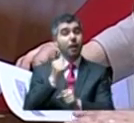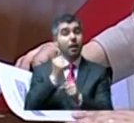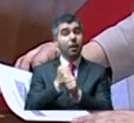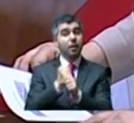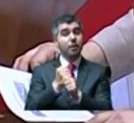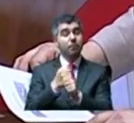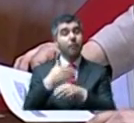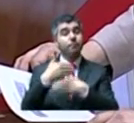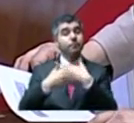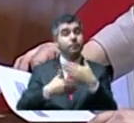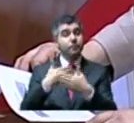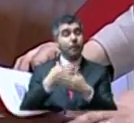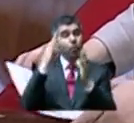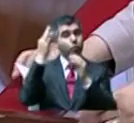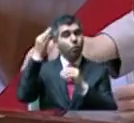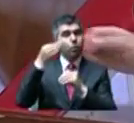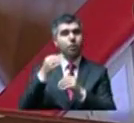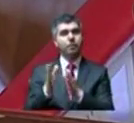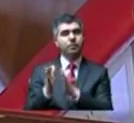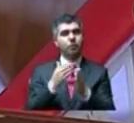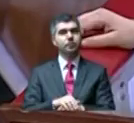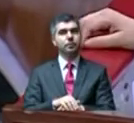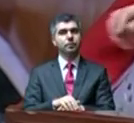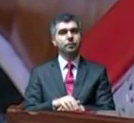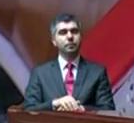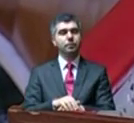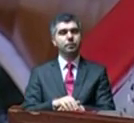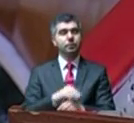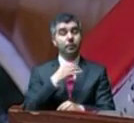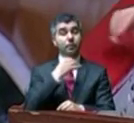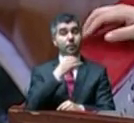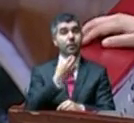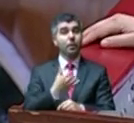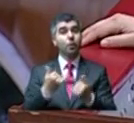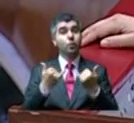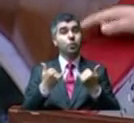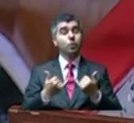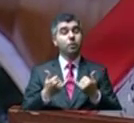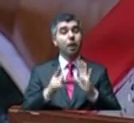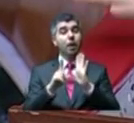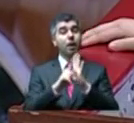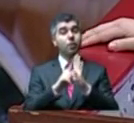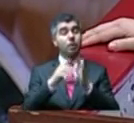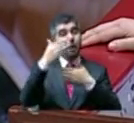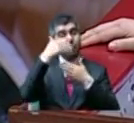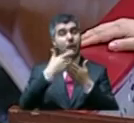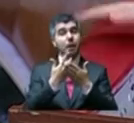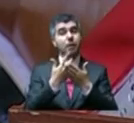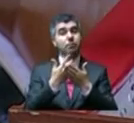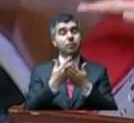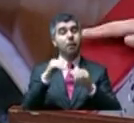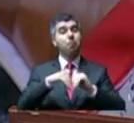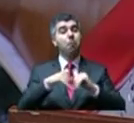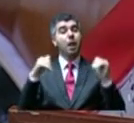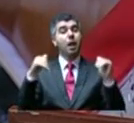يعني مستوى يعني التحديات. وشكرا. أخرى أنه اليوم القانون المغربي التي تم المصادقة عليه في البرلمان